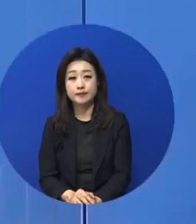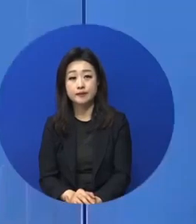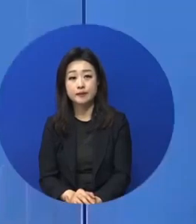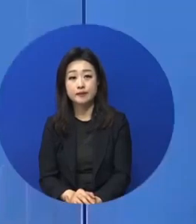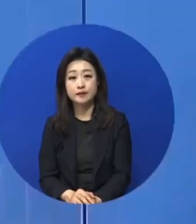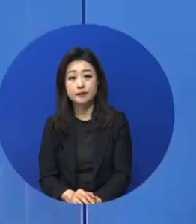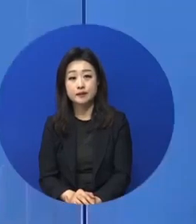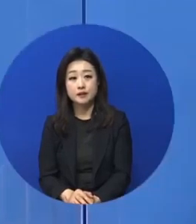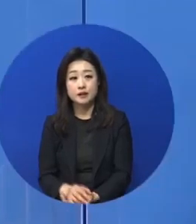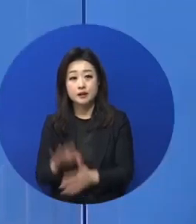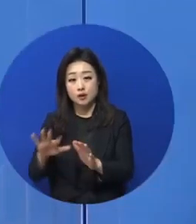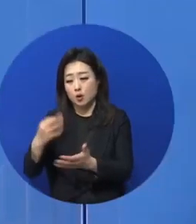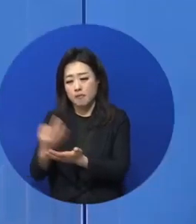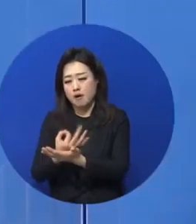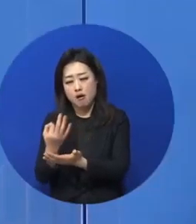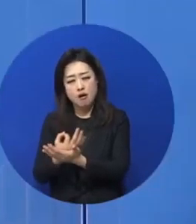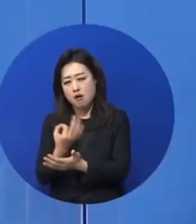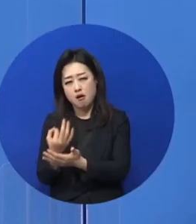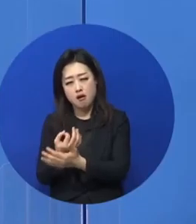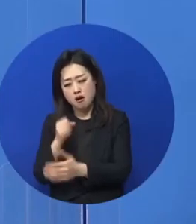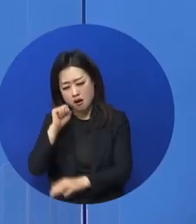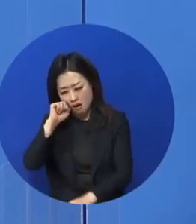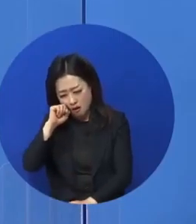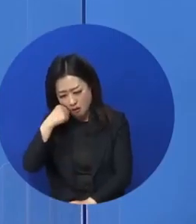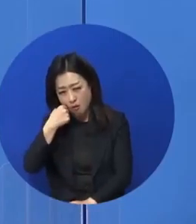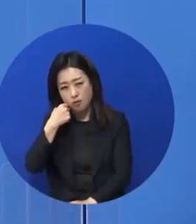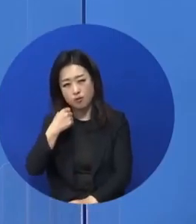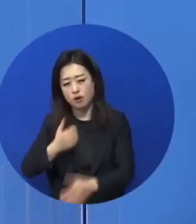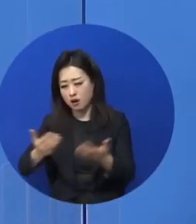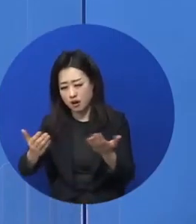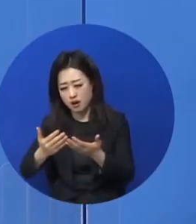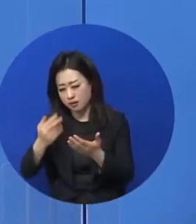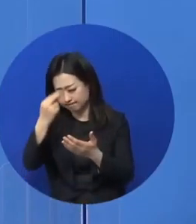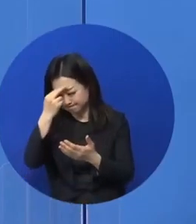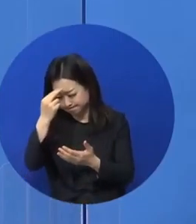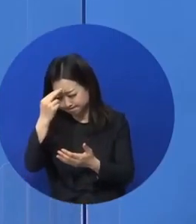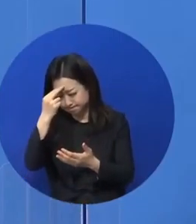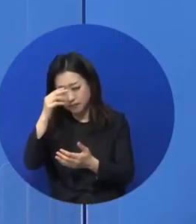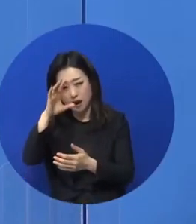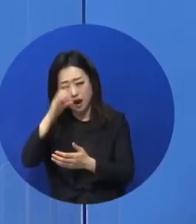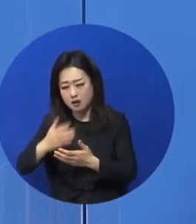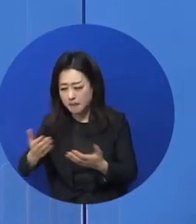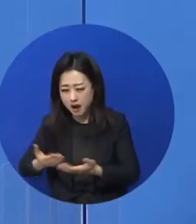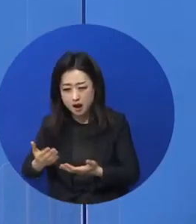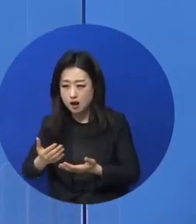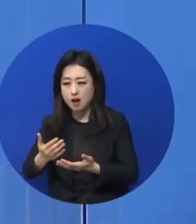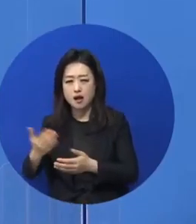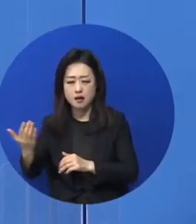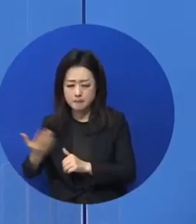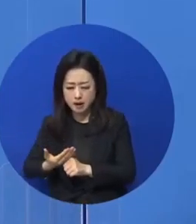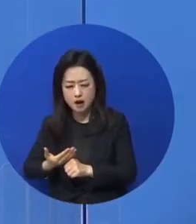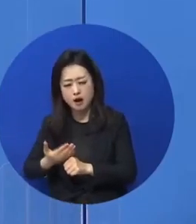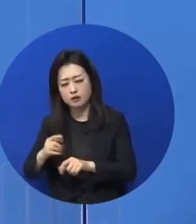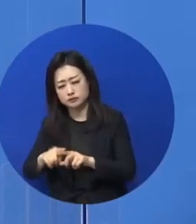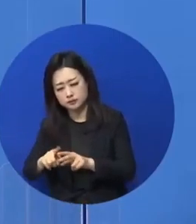생활도 상실하게 되는 아주 좋은 일자리도 아니고 질이 나쁘거나 임시직이거나